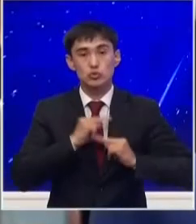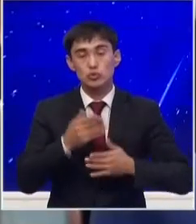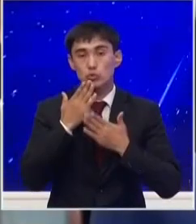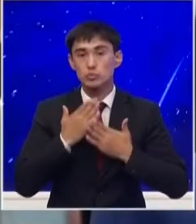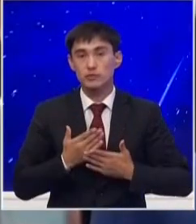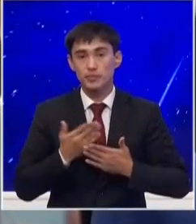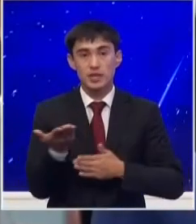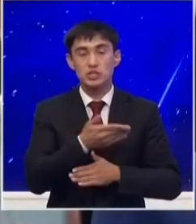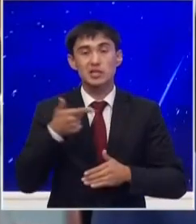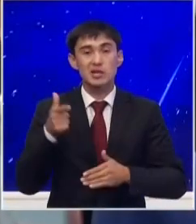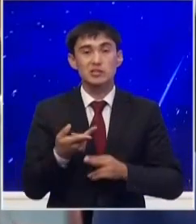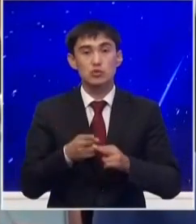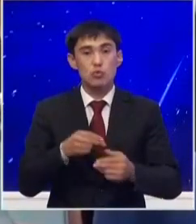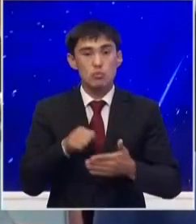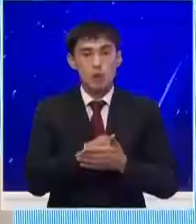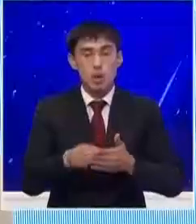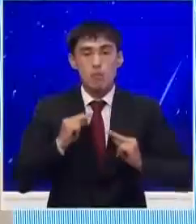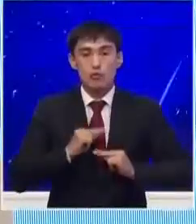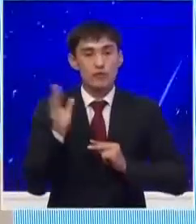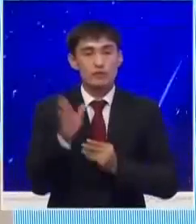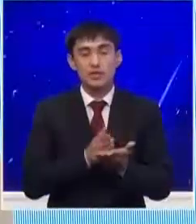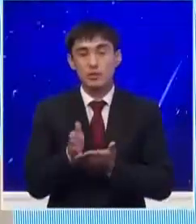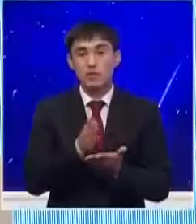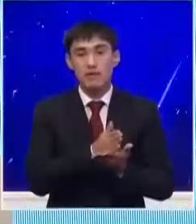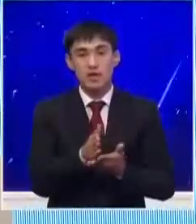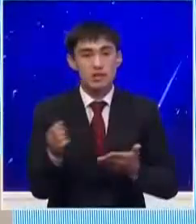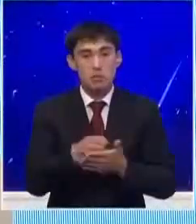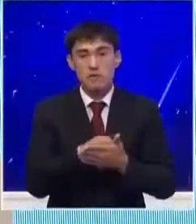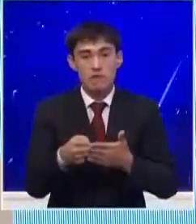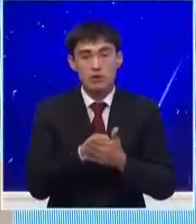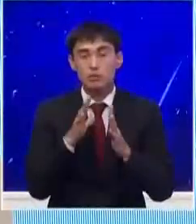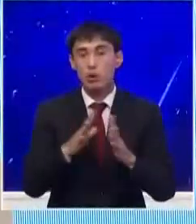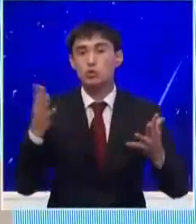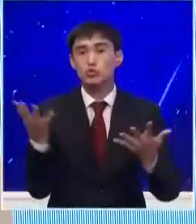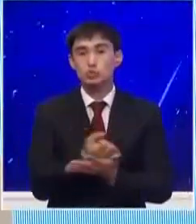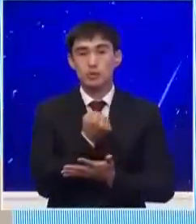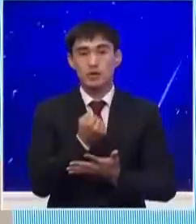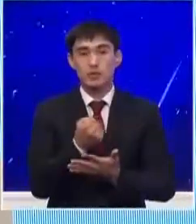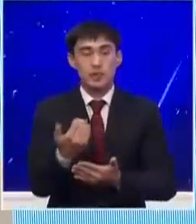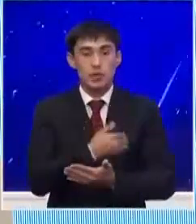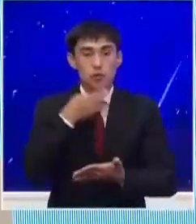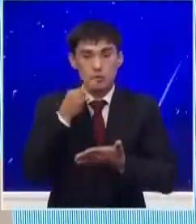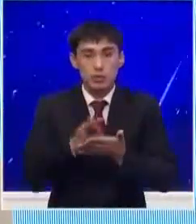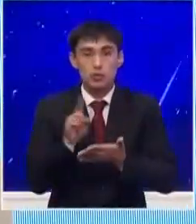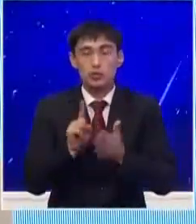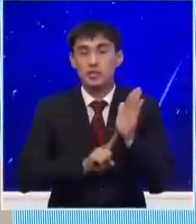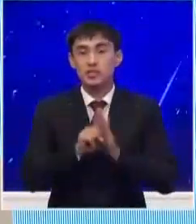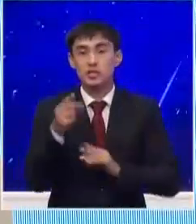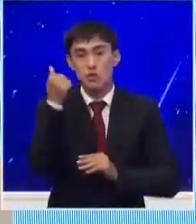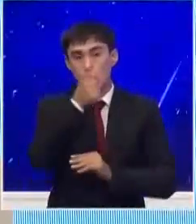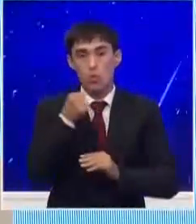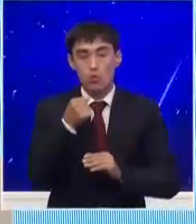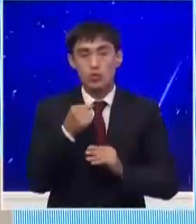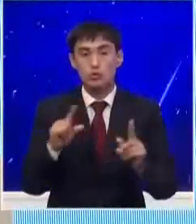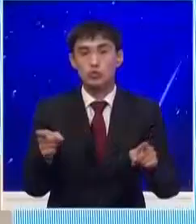трудолюбивы. Наши граждане упорно работают во всех сферах и добиваются больших успехов. Хочу отметить, что с начала текущего